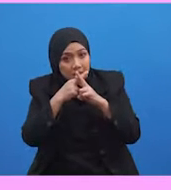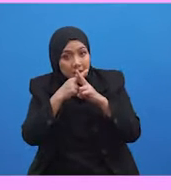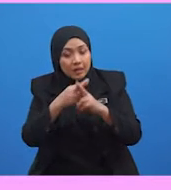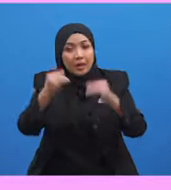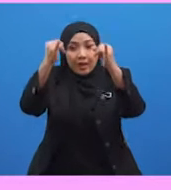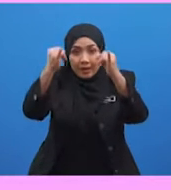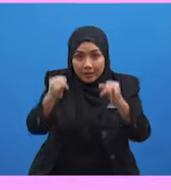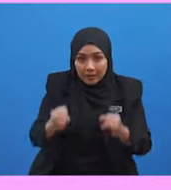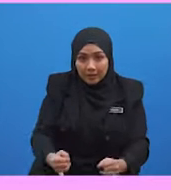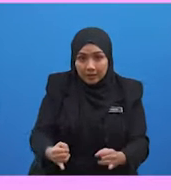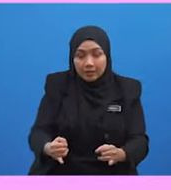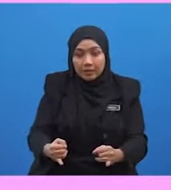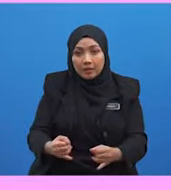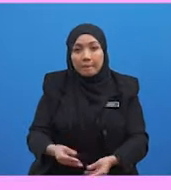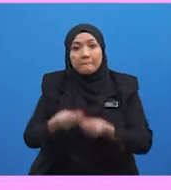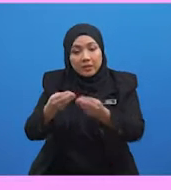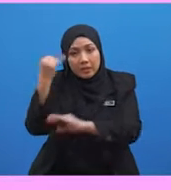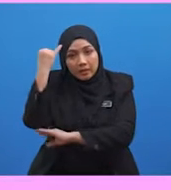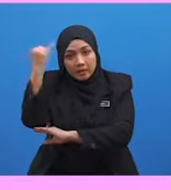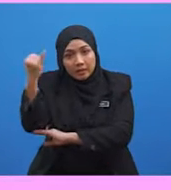untuk menambah baik idea.